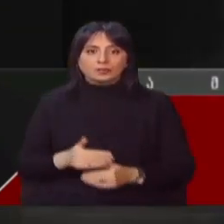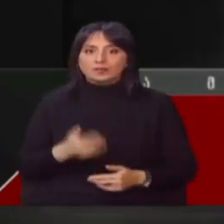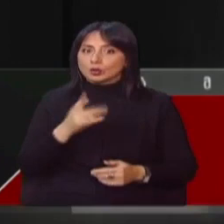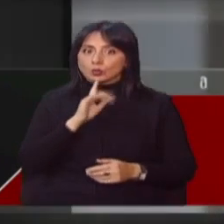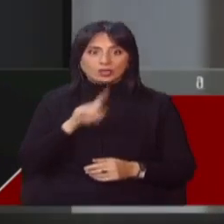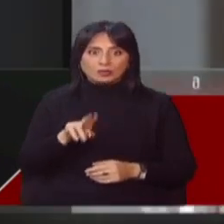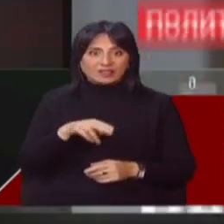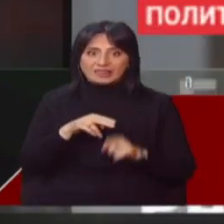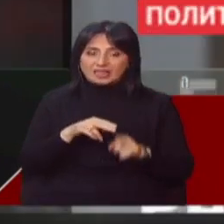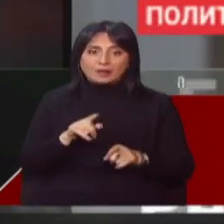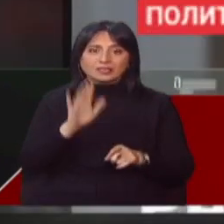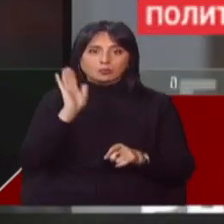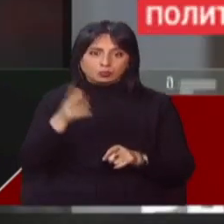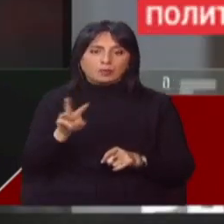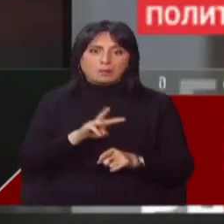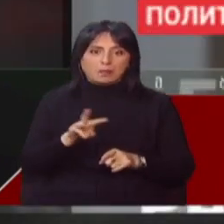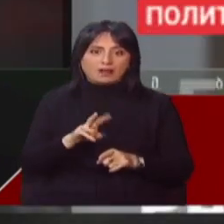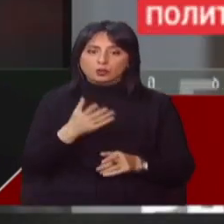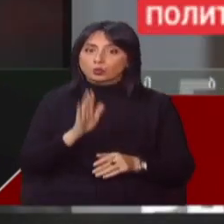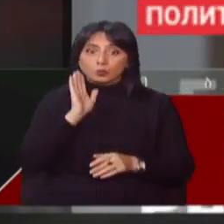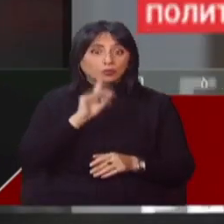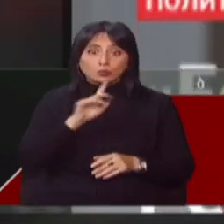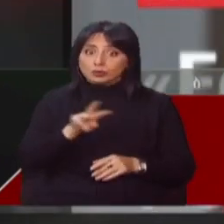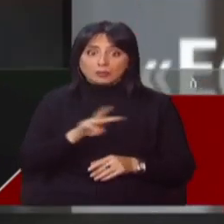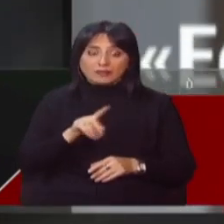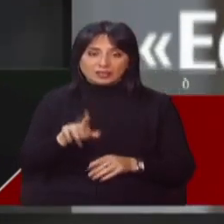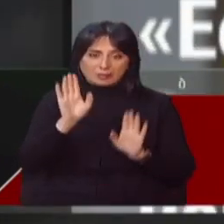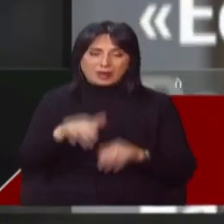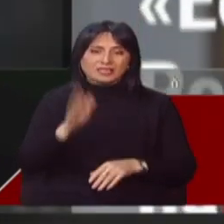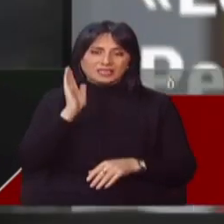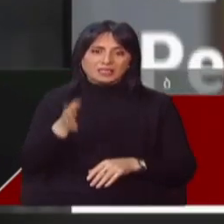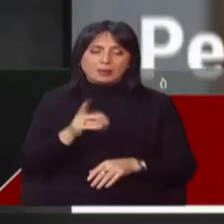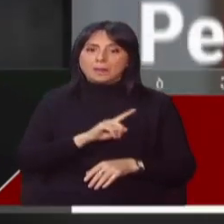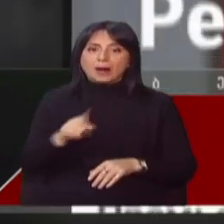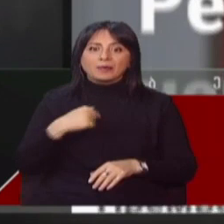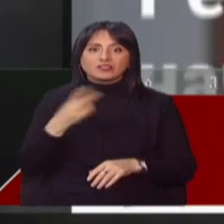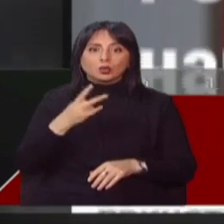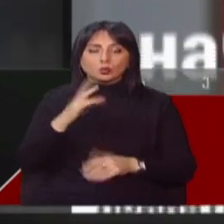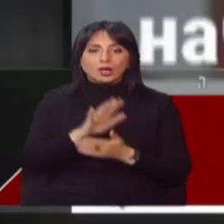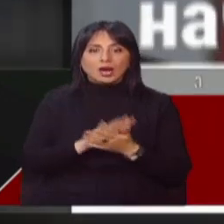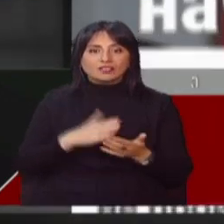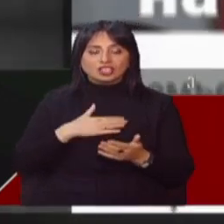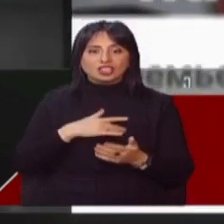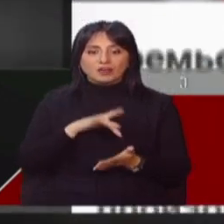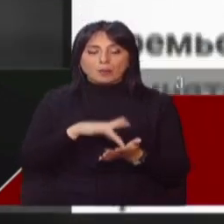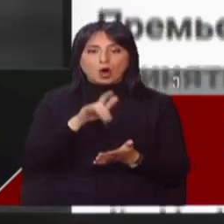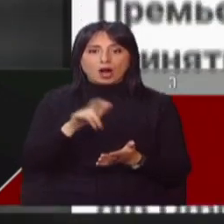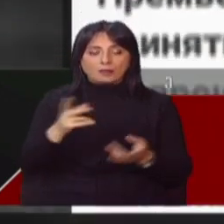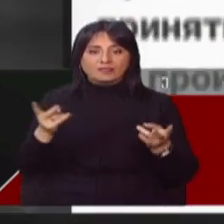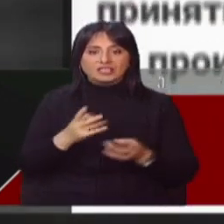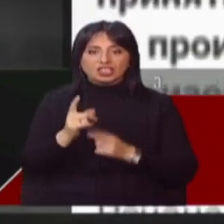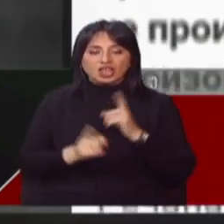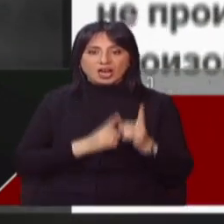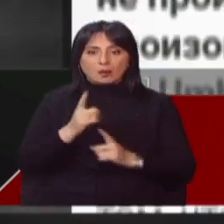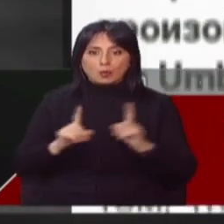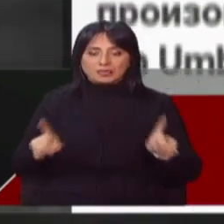არ მოხდება დეკემბერში, ეს მოხდება მარტში. თუ არ მოხდება მარტში, ეს მაინც მოხდება. მაგრამ ჩვენ უნდა გავაგრძელოთ ჩვენი მოქალაქეებისთვის საჭირო